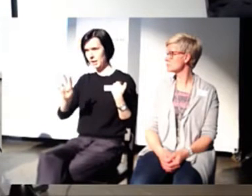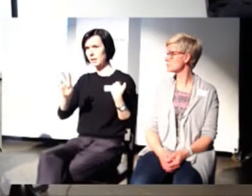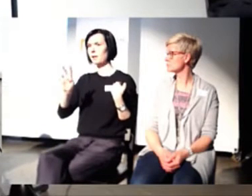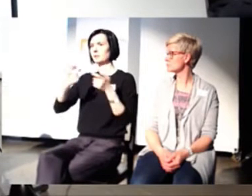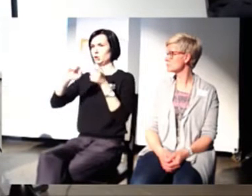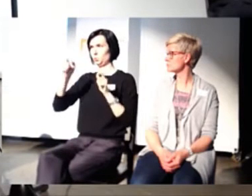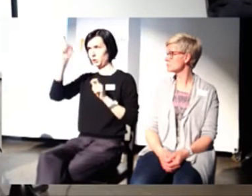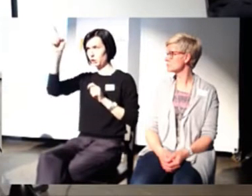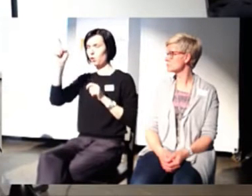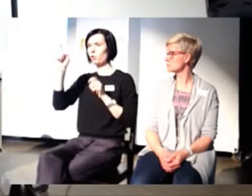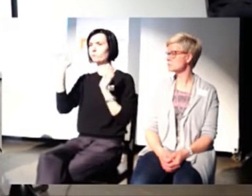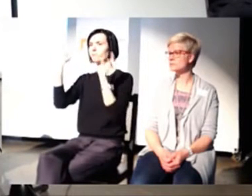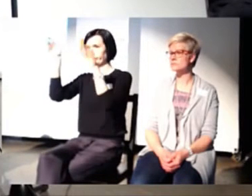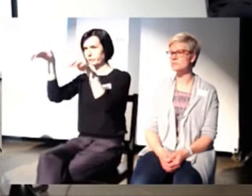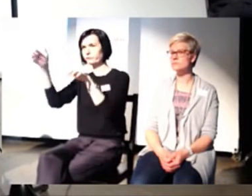studioon,